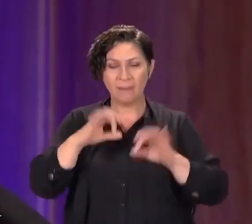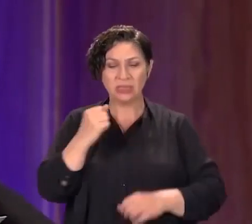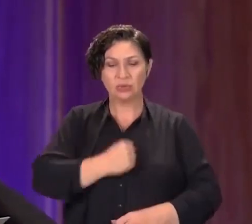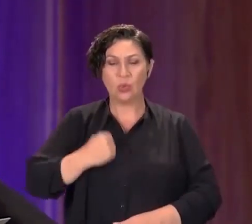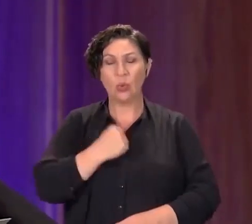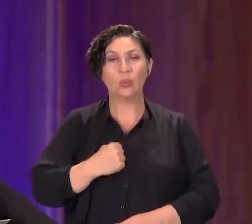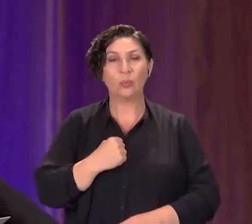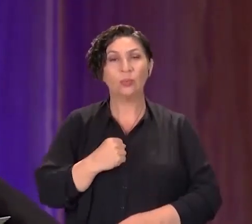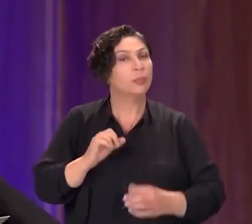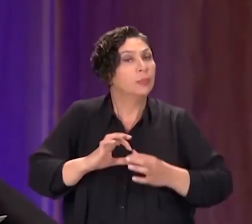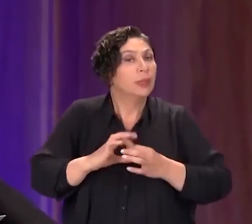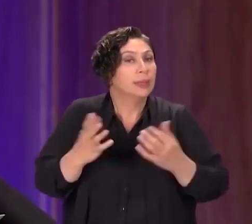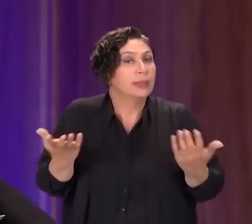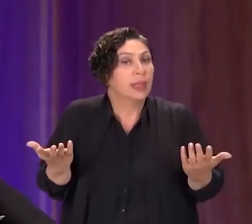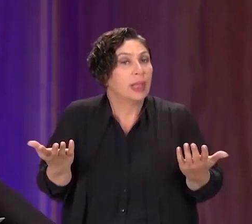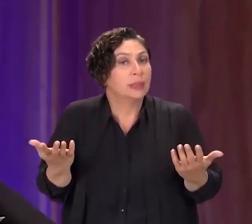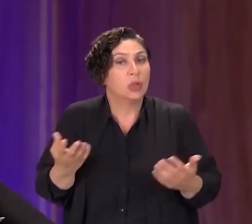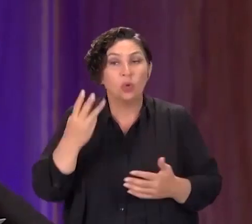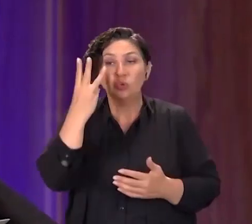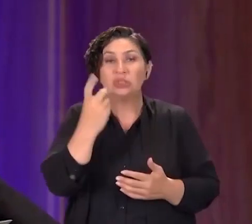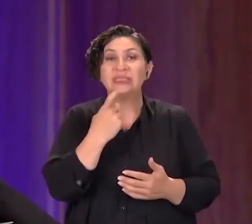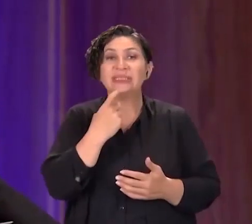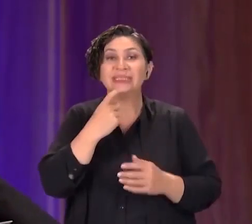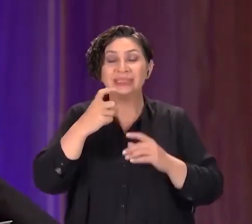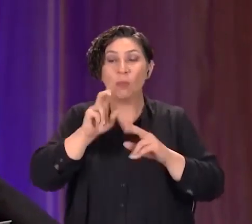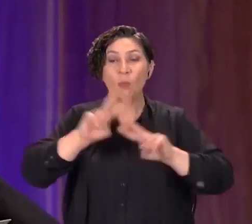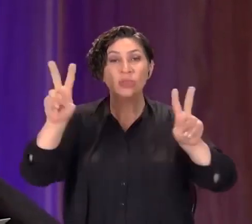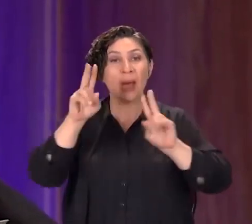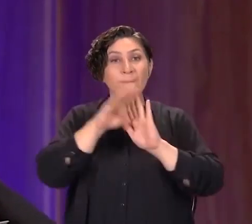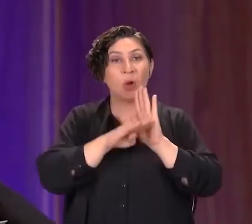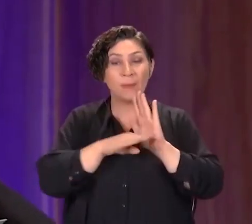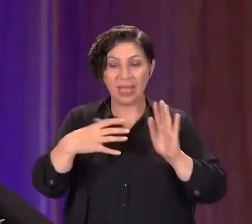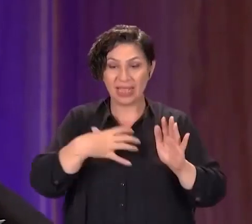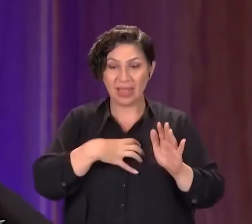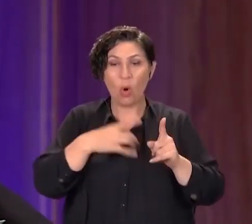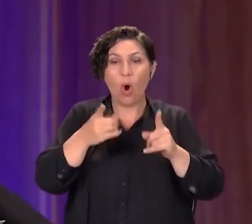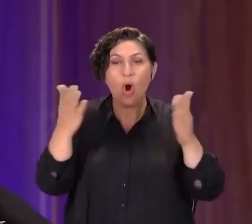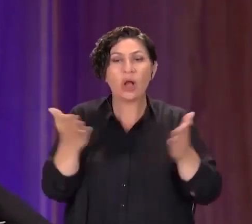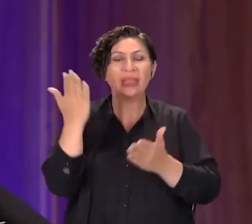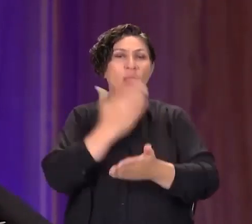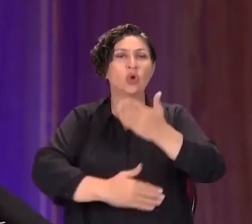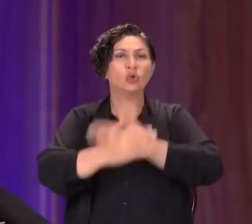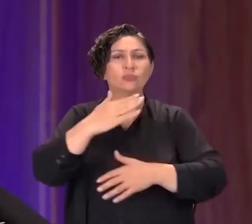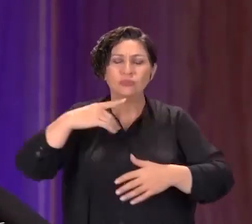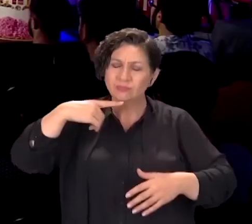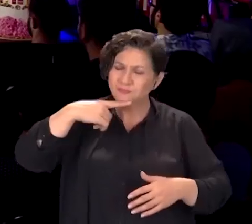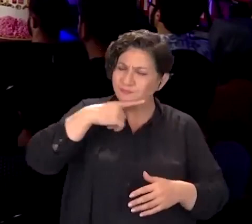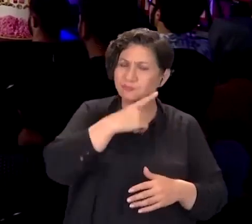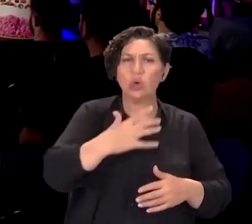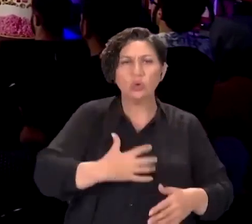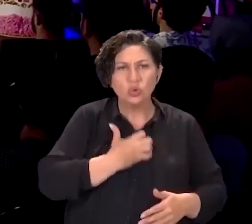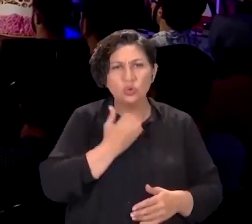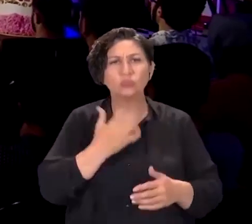kızıyorum. Neden 3 yıl yaptığım moda programında kendimi o kadar yordum, yıprattım,